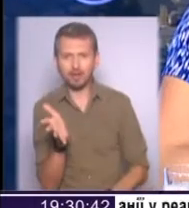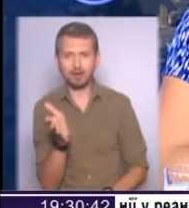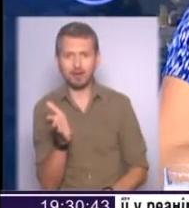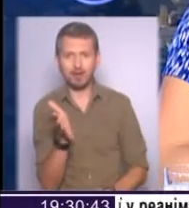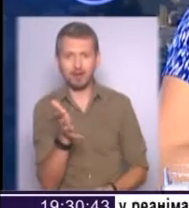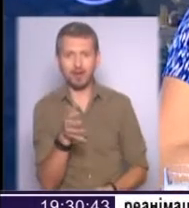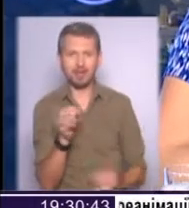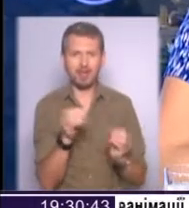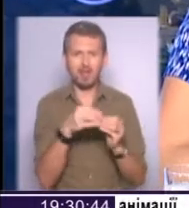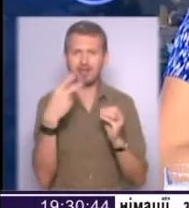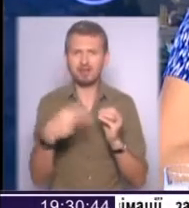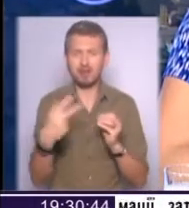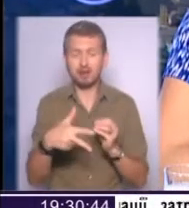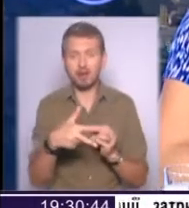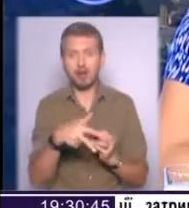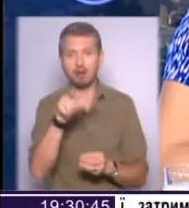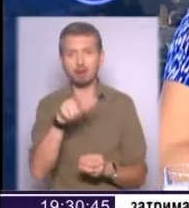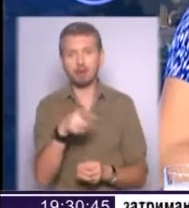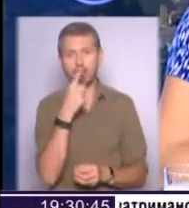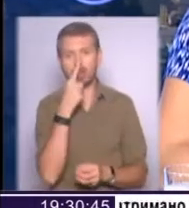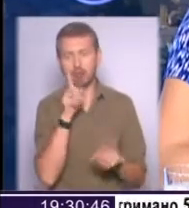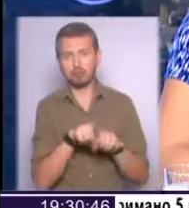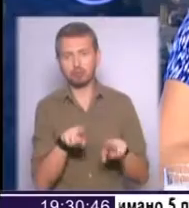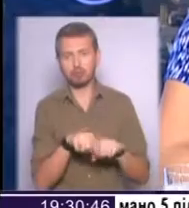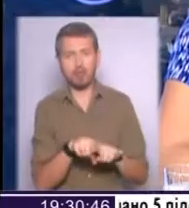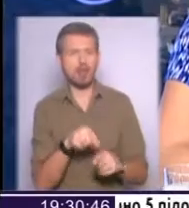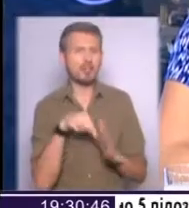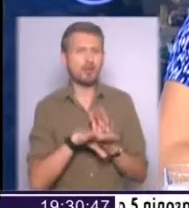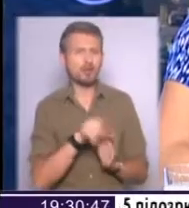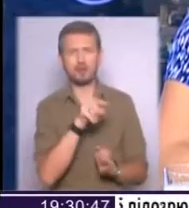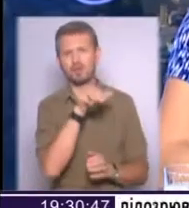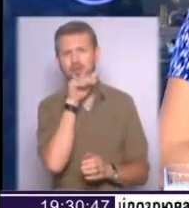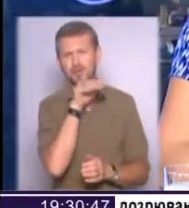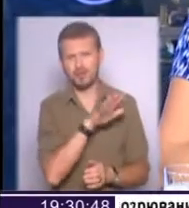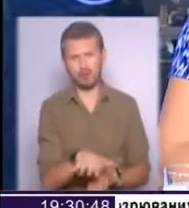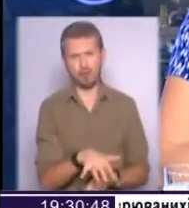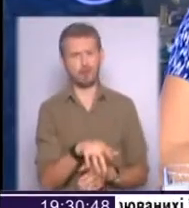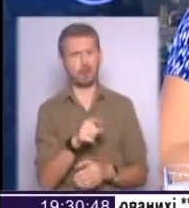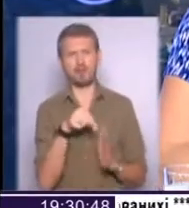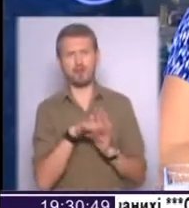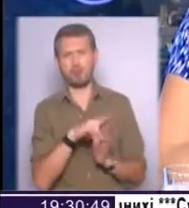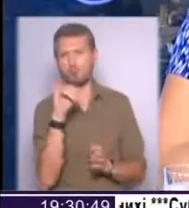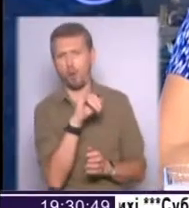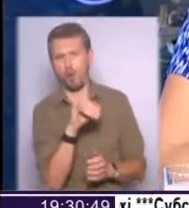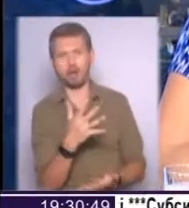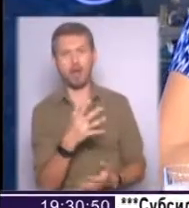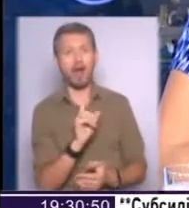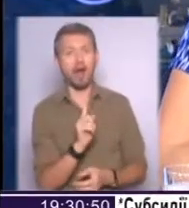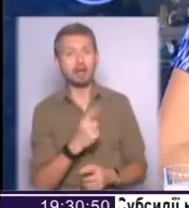самі люди. Це не означає, що вони якісь нефахові, це не означає, що вони якісь непогані, погані, але це